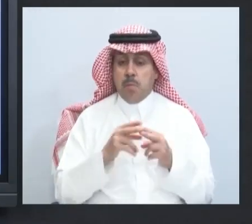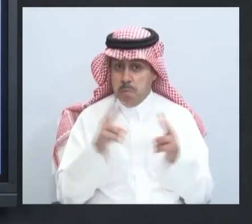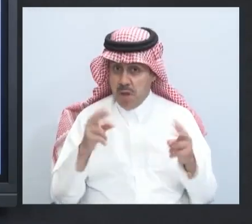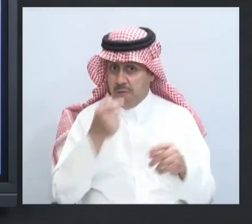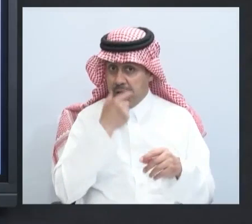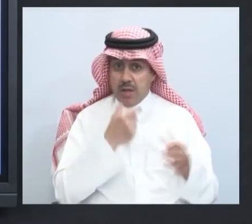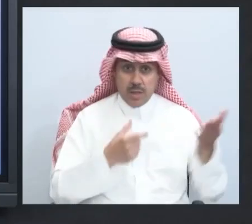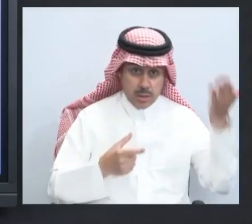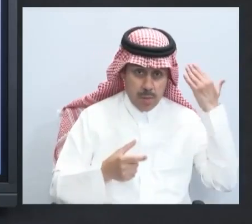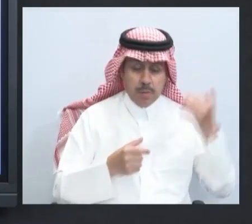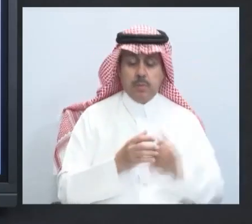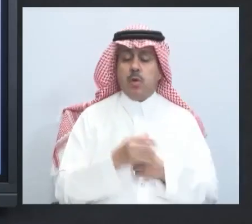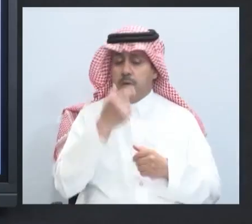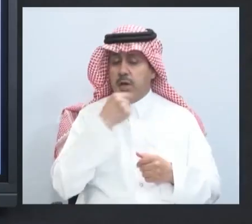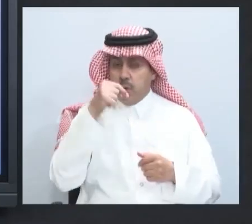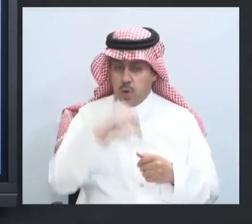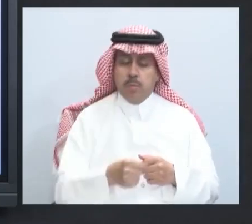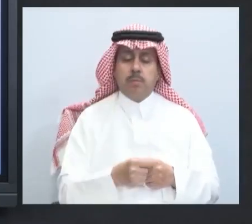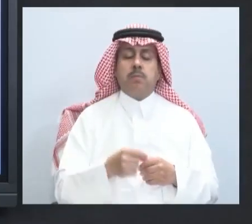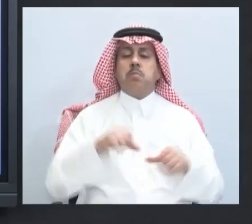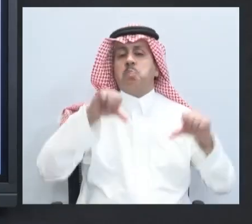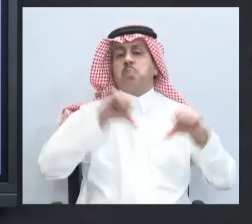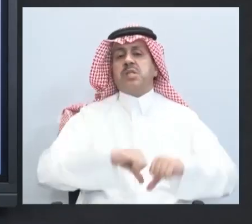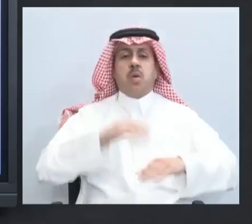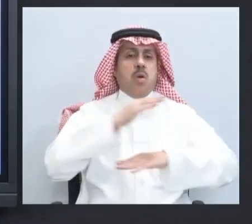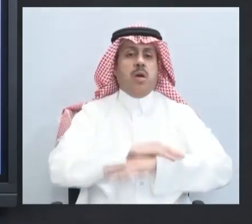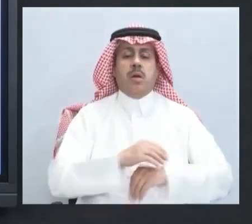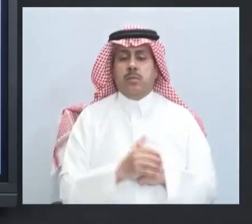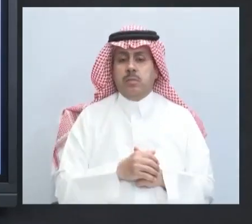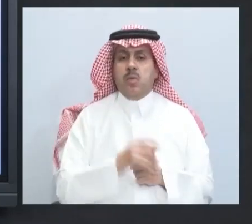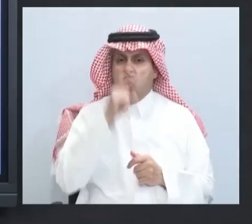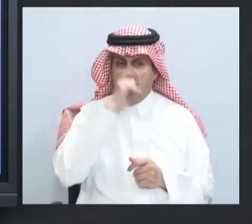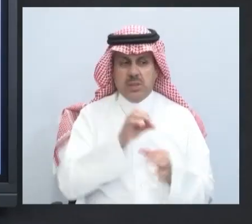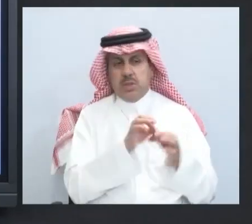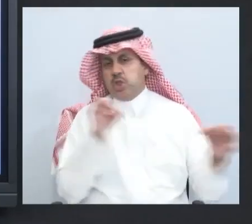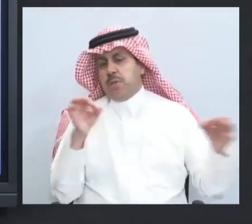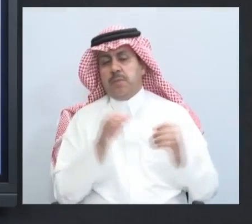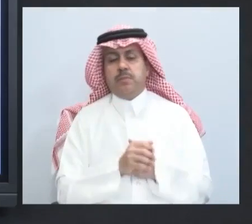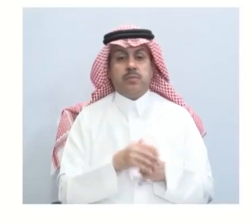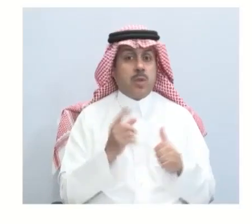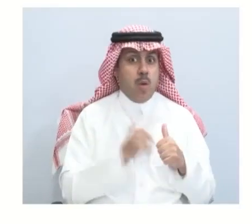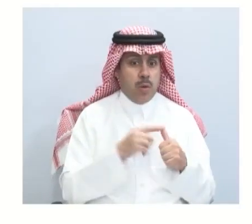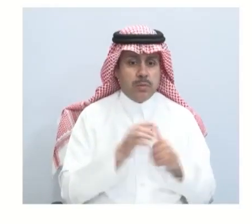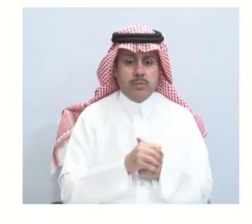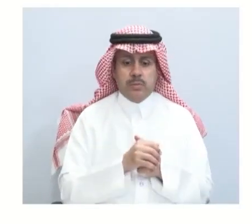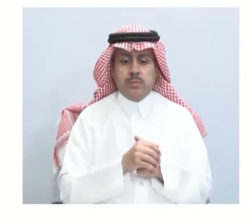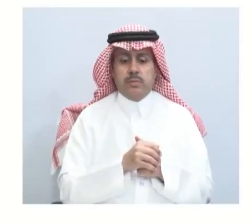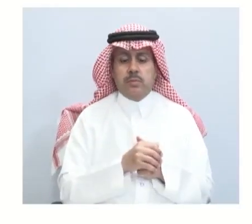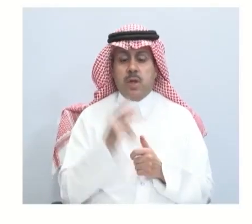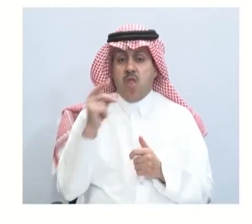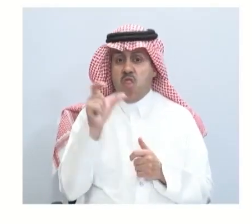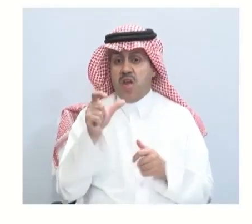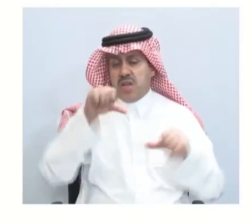الحديث السابق وفي حديث اليوم مساو اخلاق امور عظيمه نجتنب ما تلكم الامور الامر الاول اياكم احسنتم